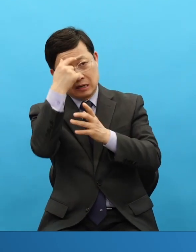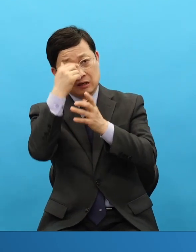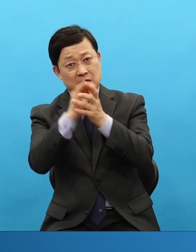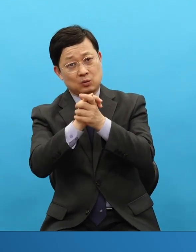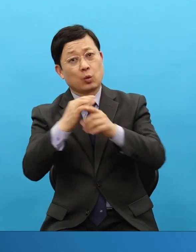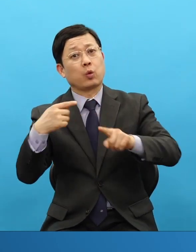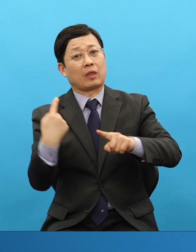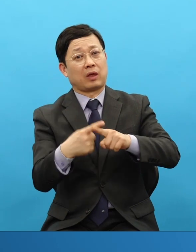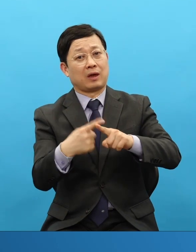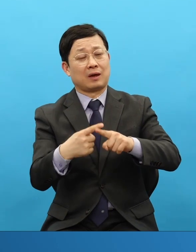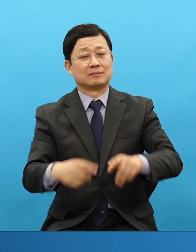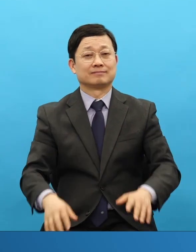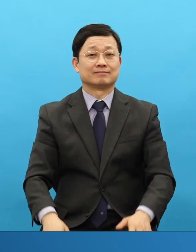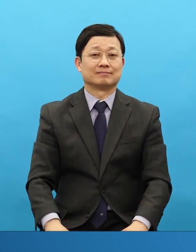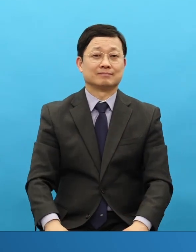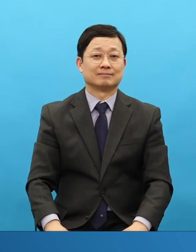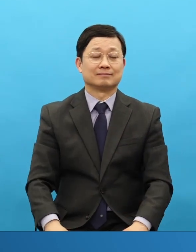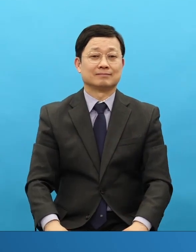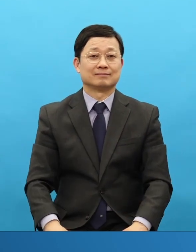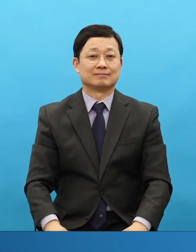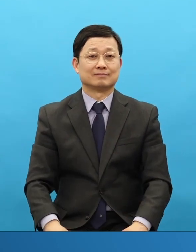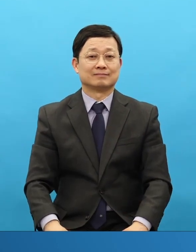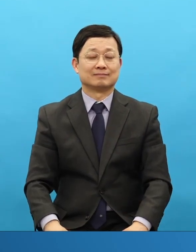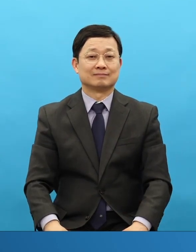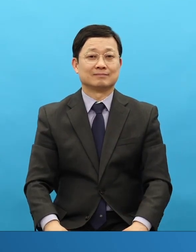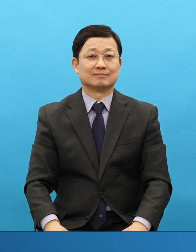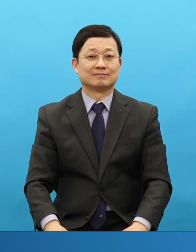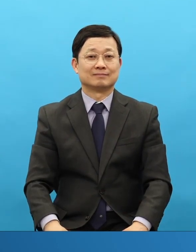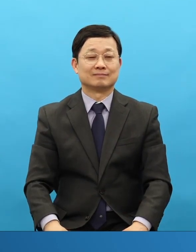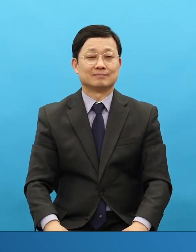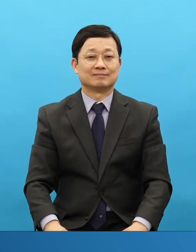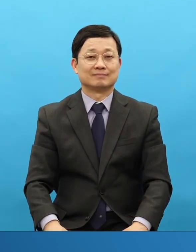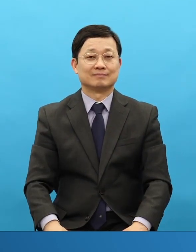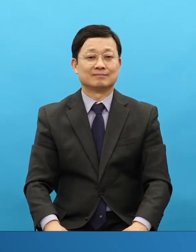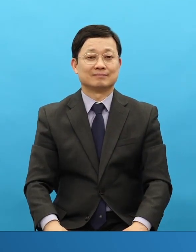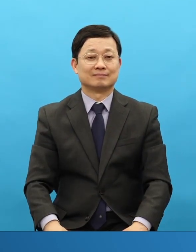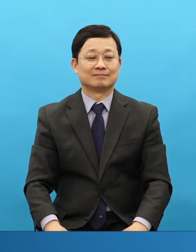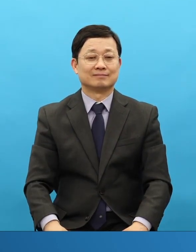prayer. 저는 요즘 또 많은 기도 중에 하나가요.